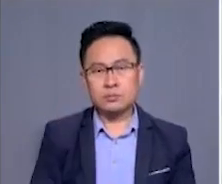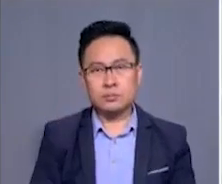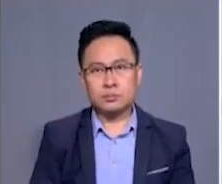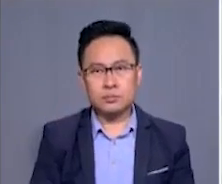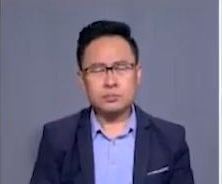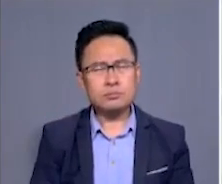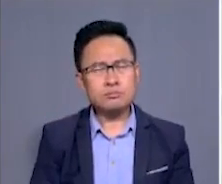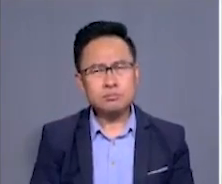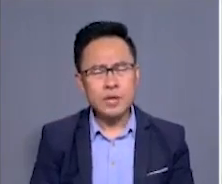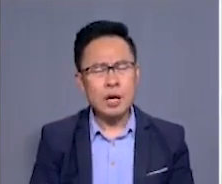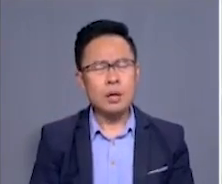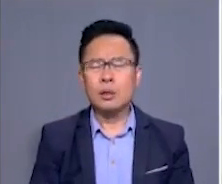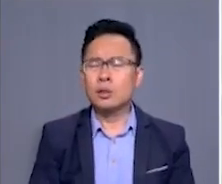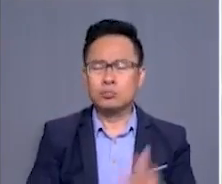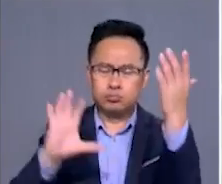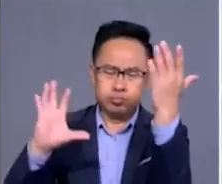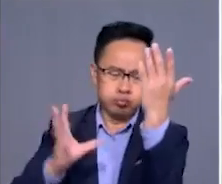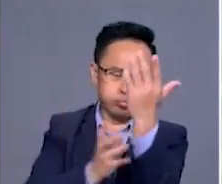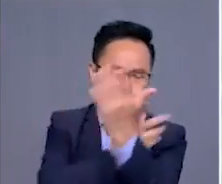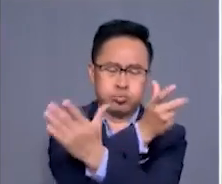สถานการณ์จะคลี่คลายสักเมื่อไหร่คะ